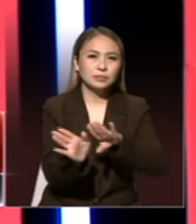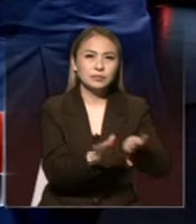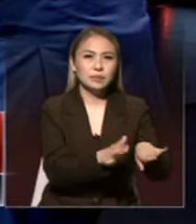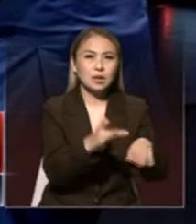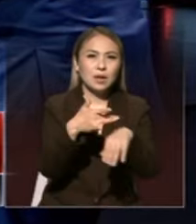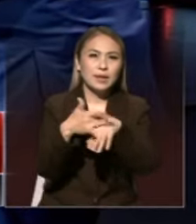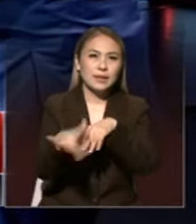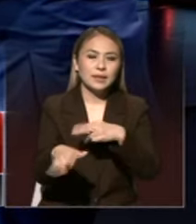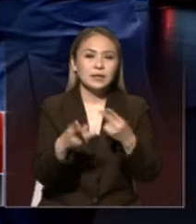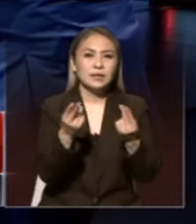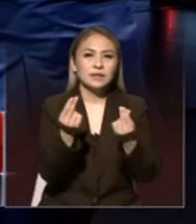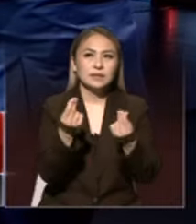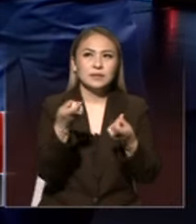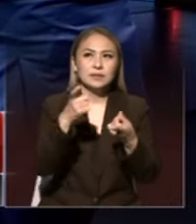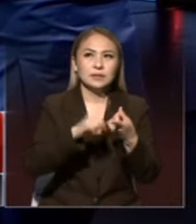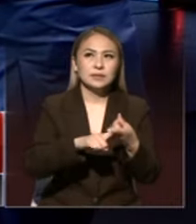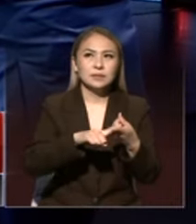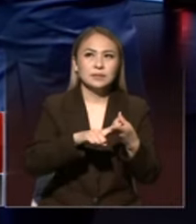қалған себебінен.